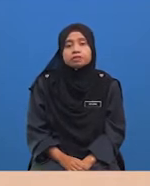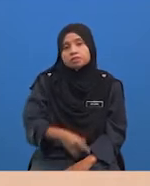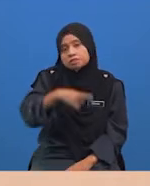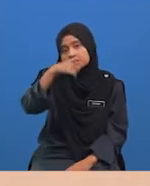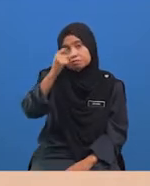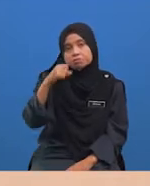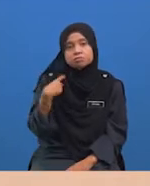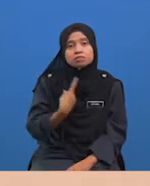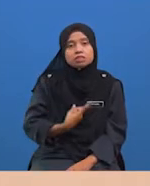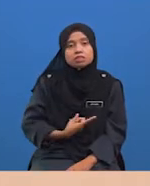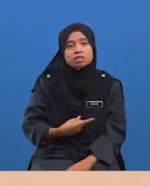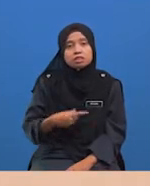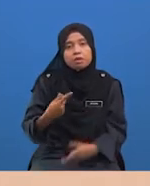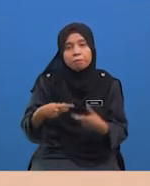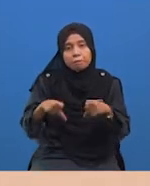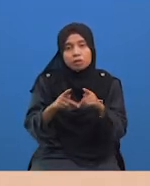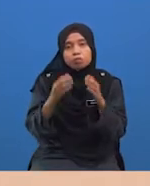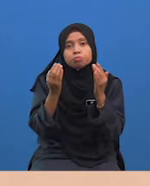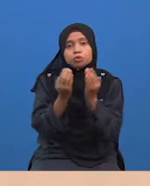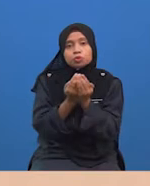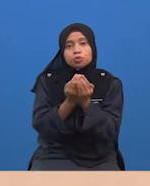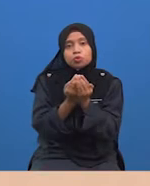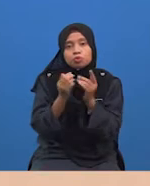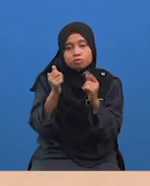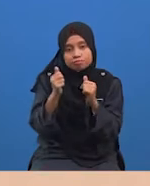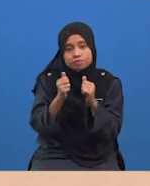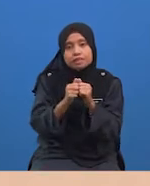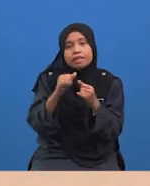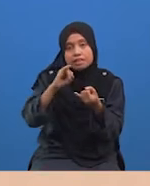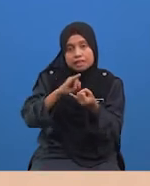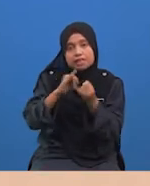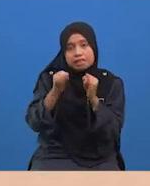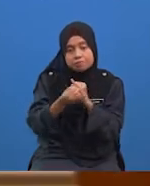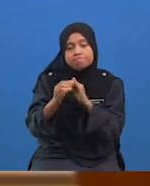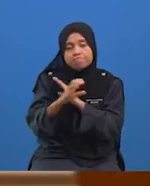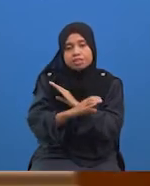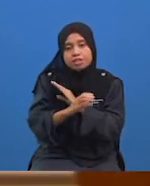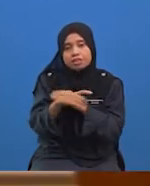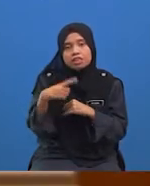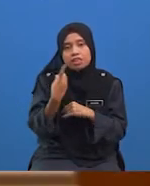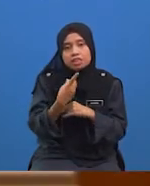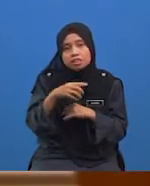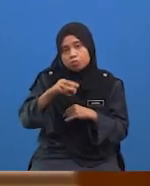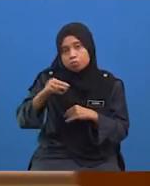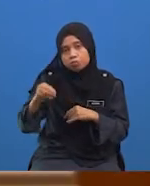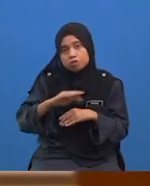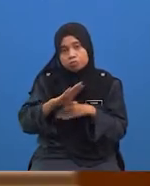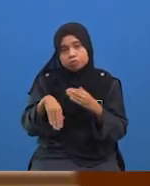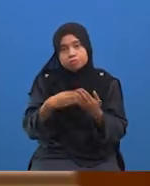Sebab kita perlu bersyukur dengan keadaan iklim di negara kita. Murid-murid cikgu